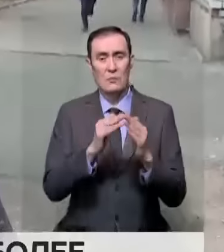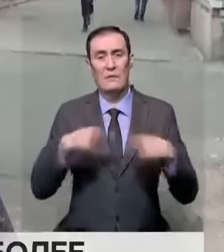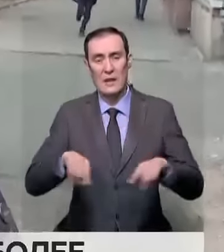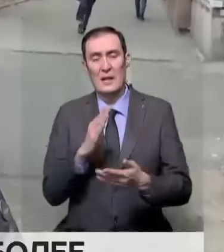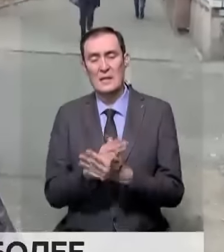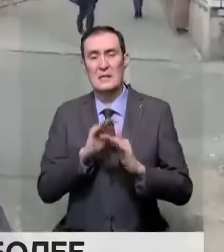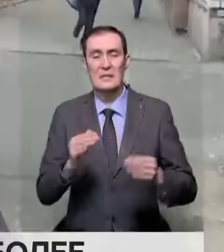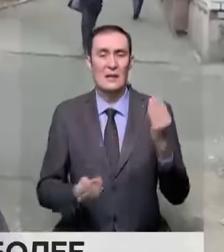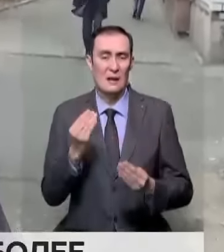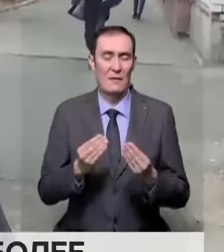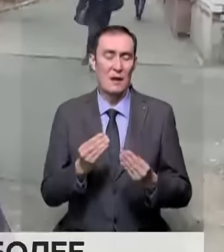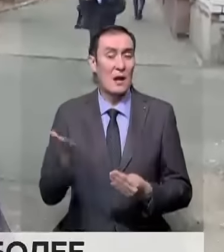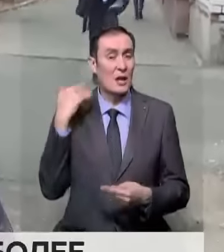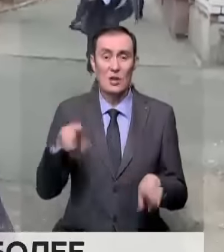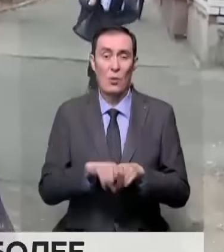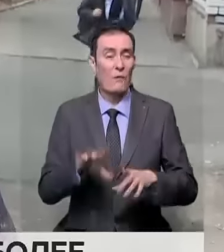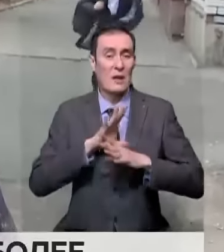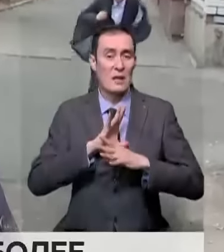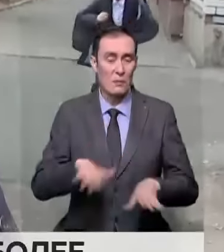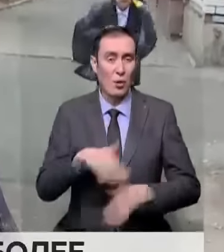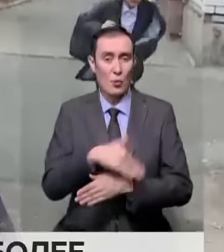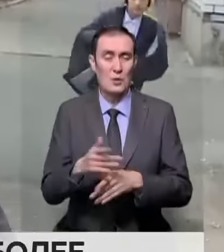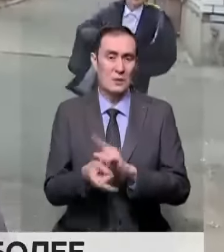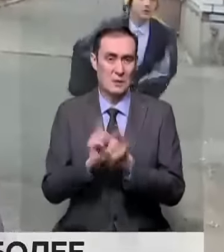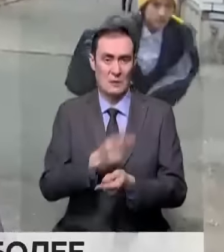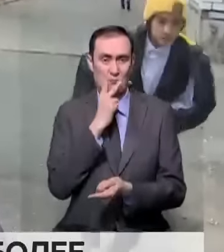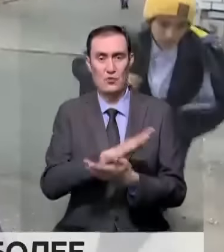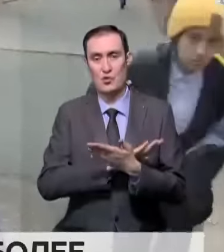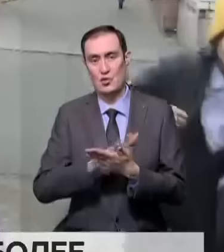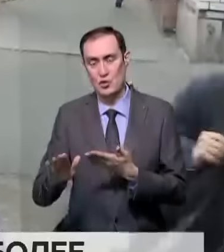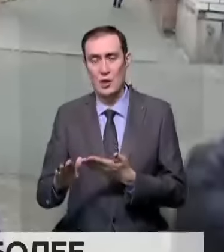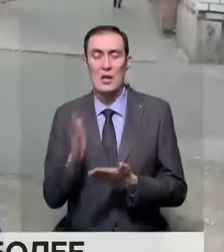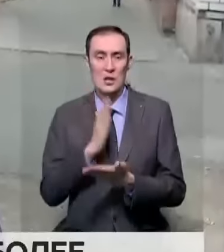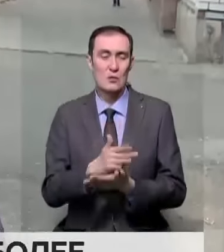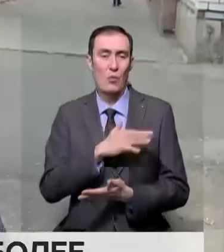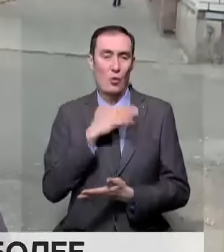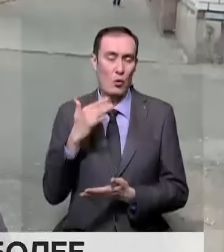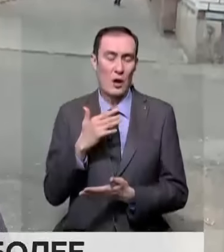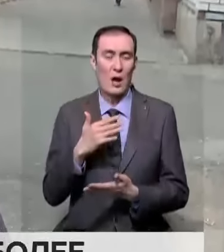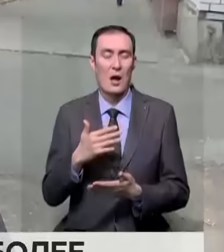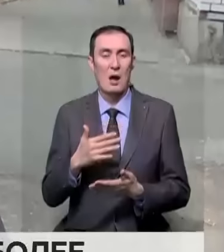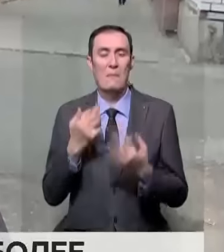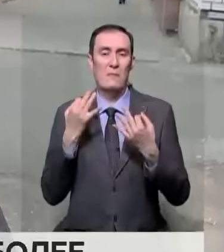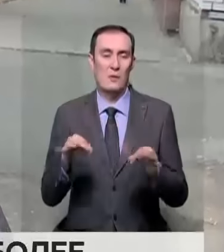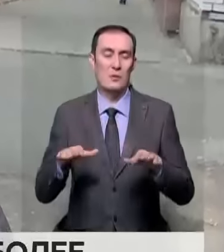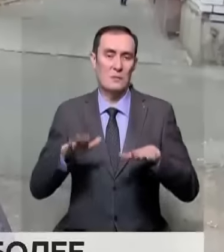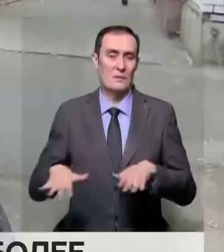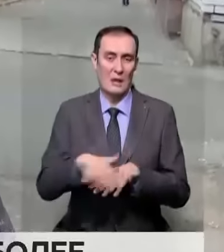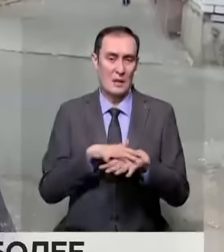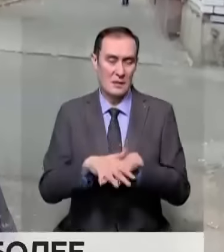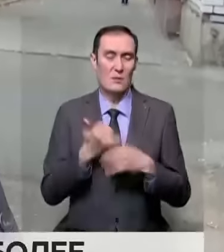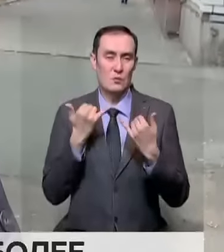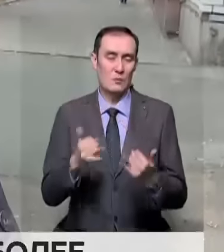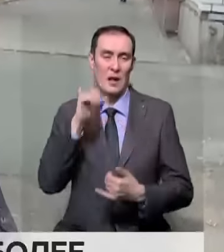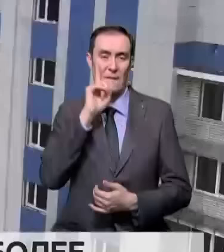есть детские площадки. Раньше такого не было, улицы стали заметно чище. Появилось много общественных пространств. Все делается